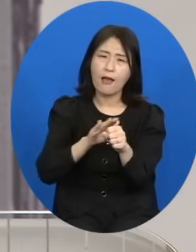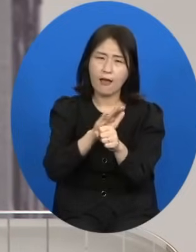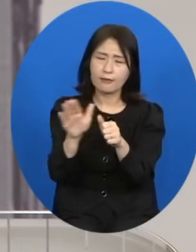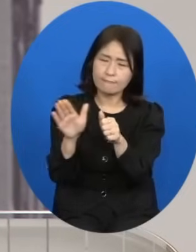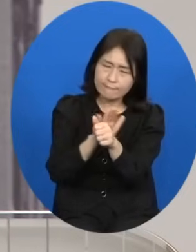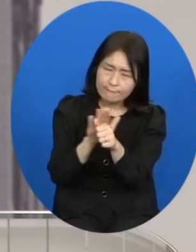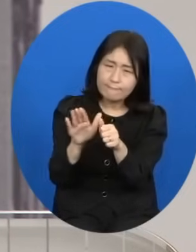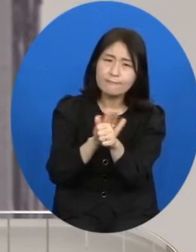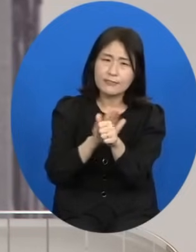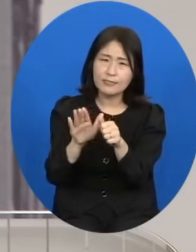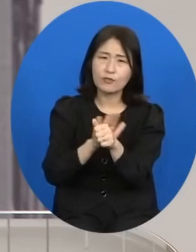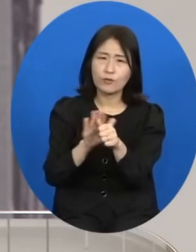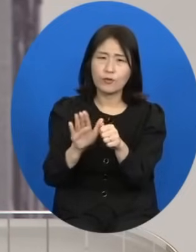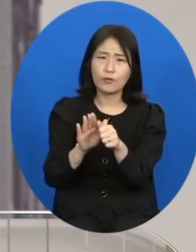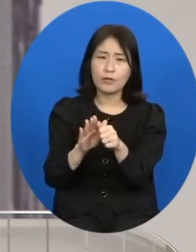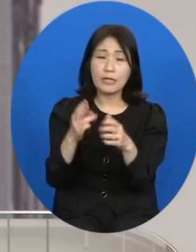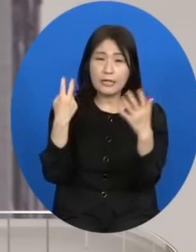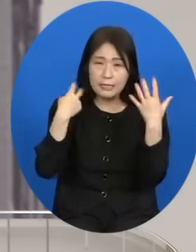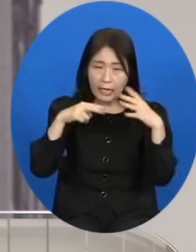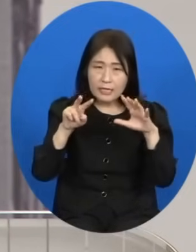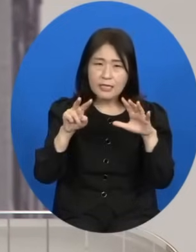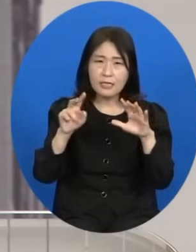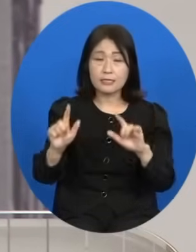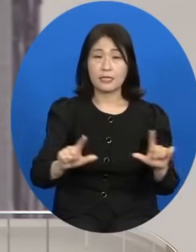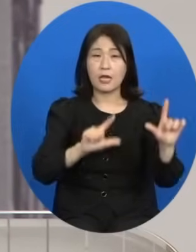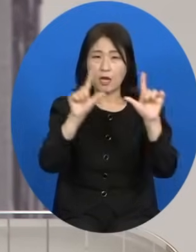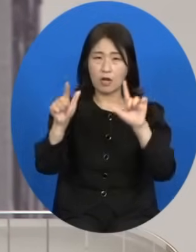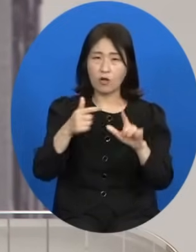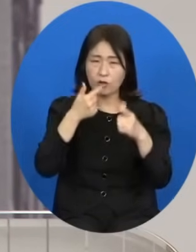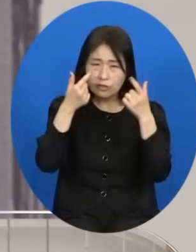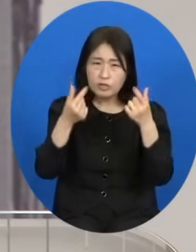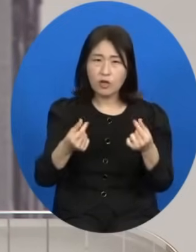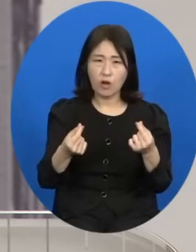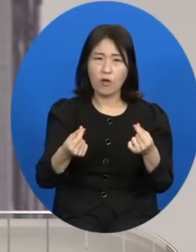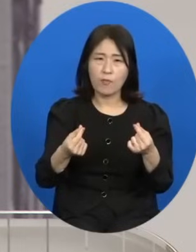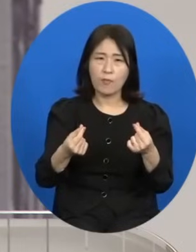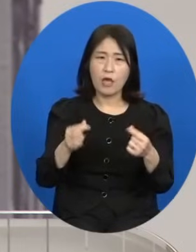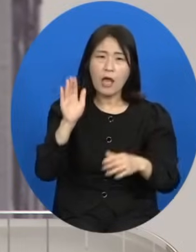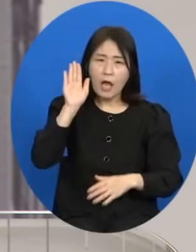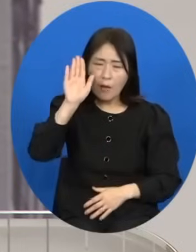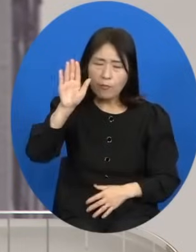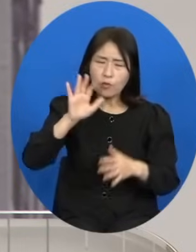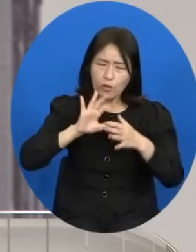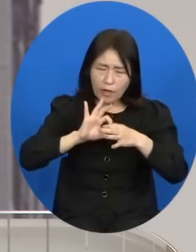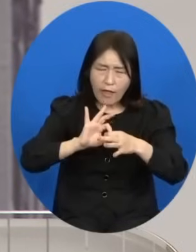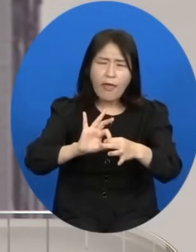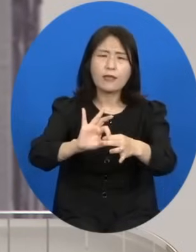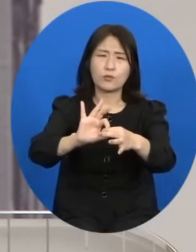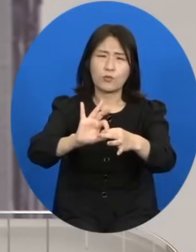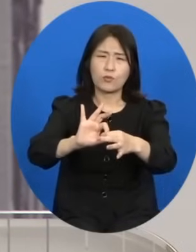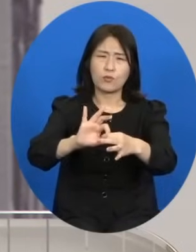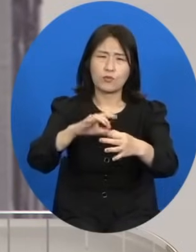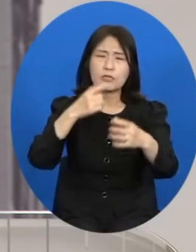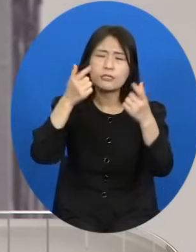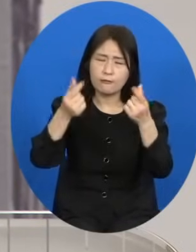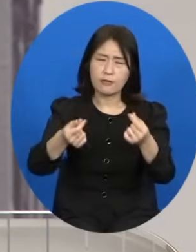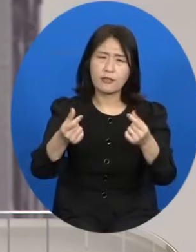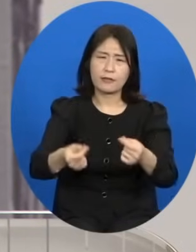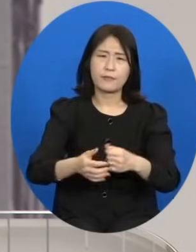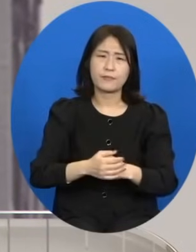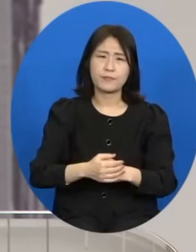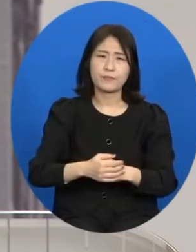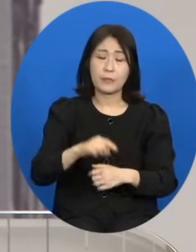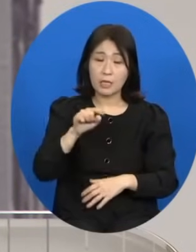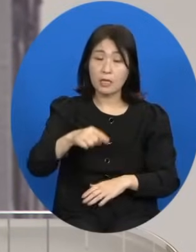걸어왔던 그 길 on 너의 길을 계속 하고 있어 이게 마지막